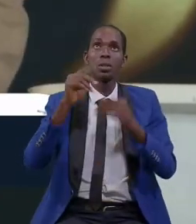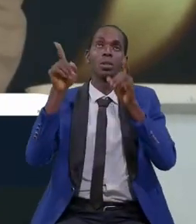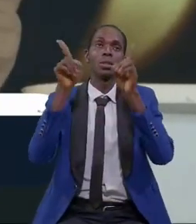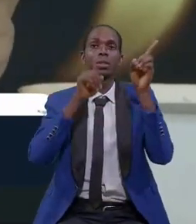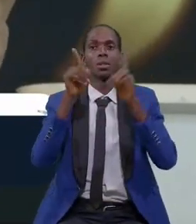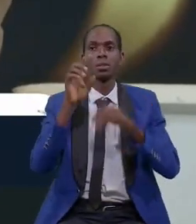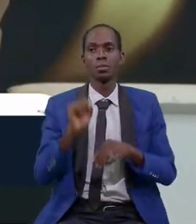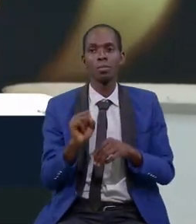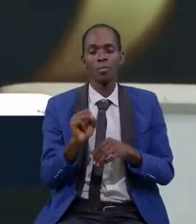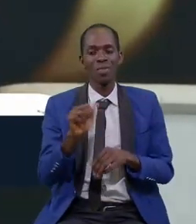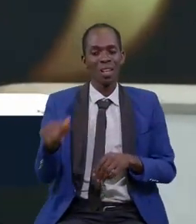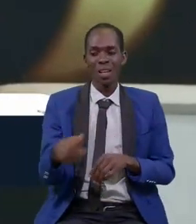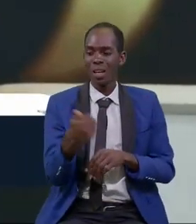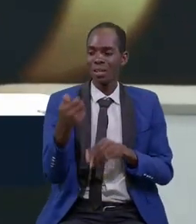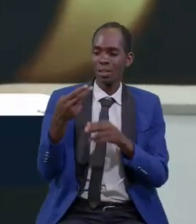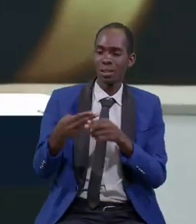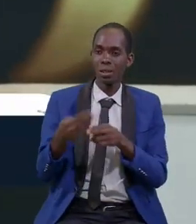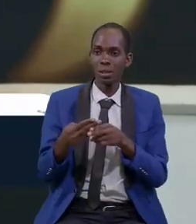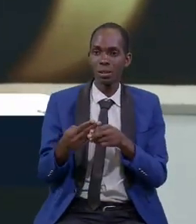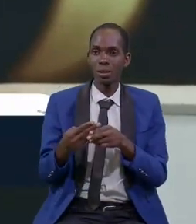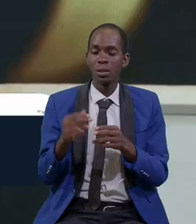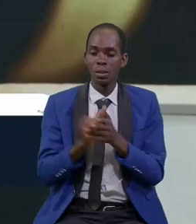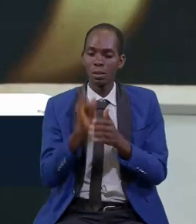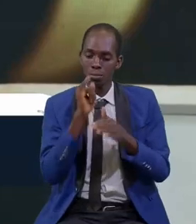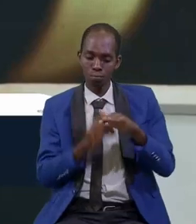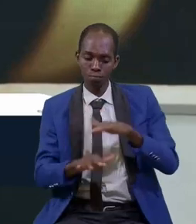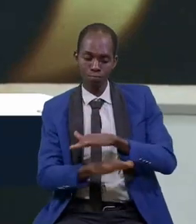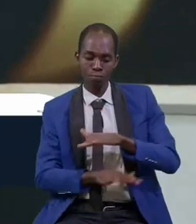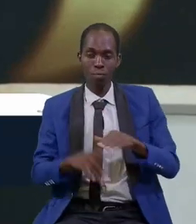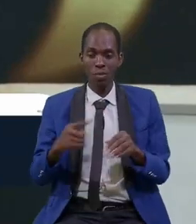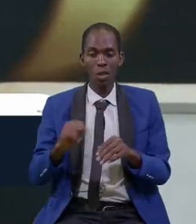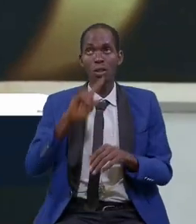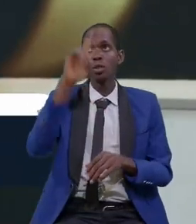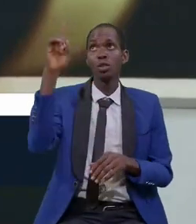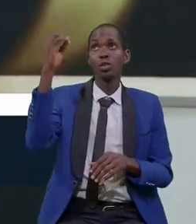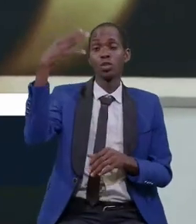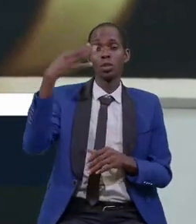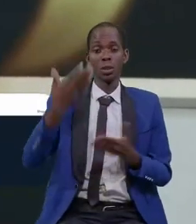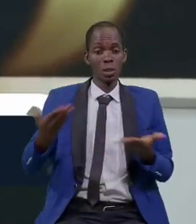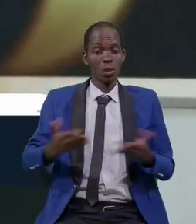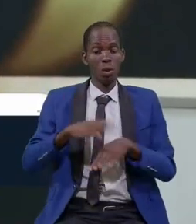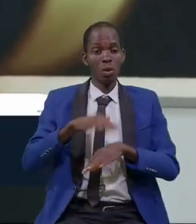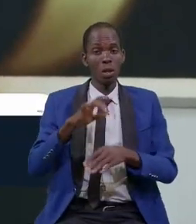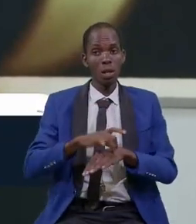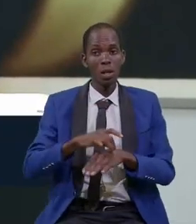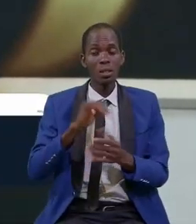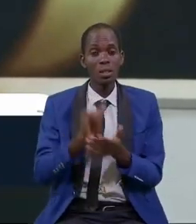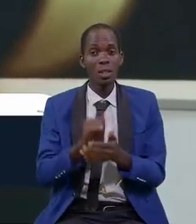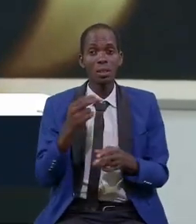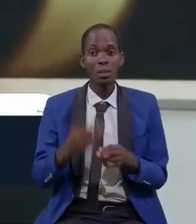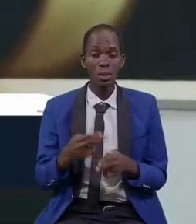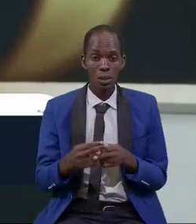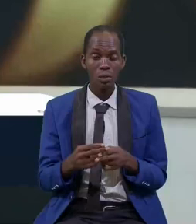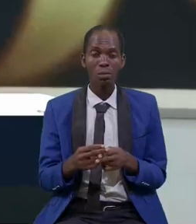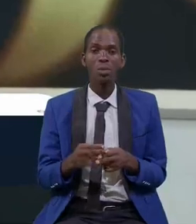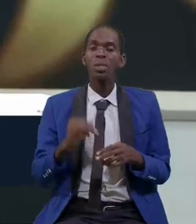sous le soleil et au-delà des étoiles. Tout nom, sous le soleil, ce nom est au-dessus de tout